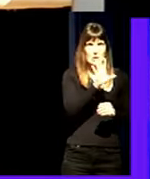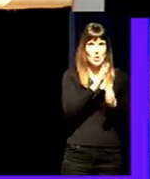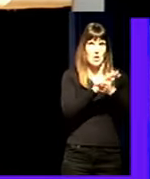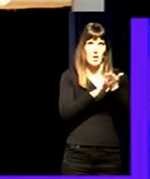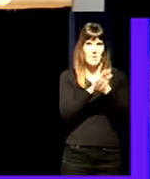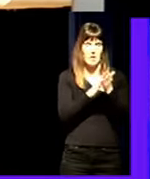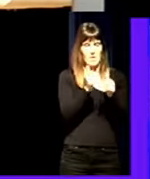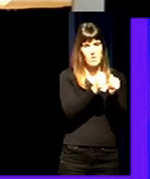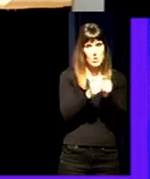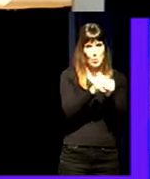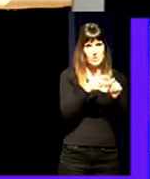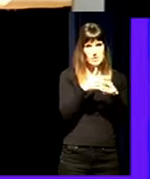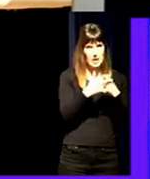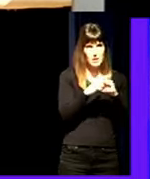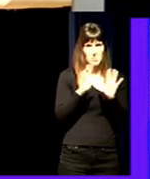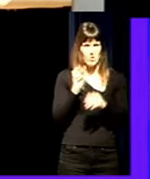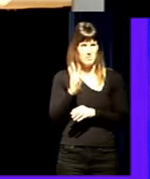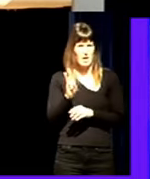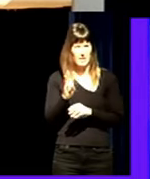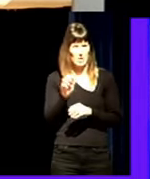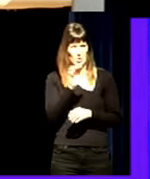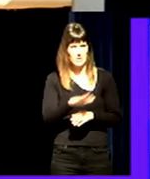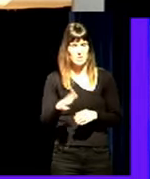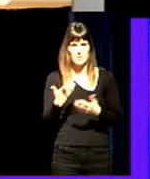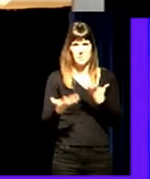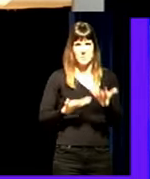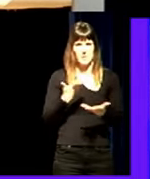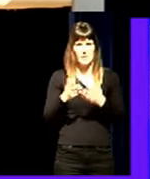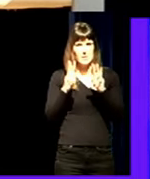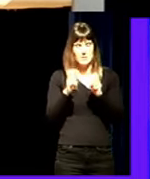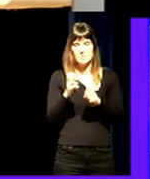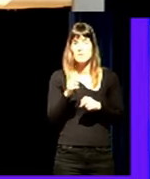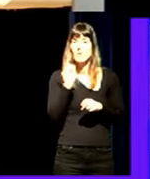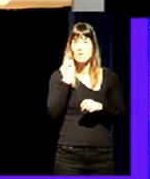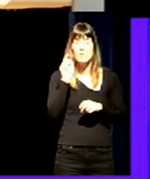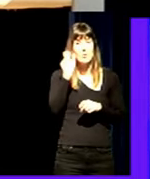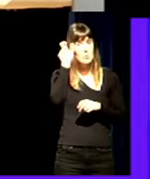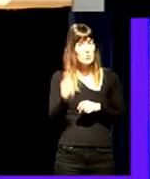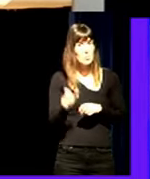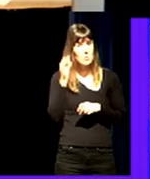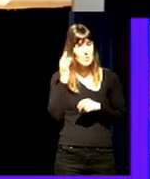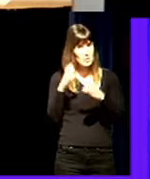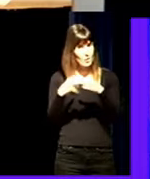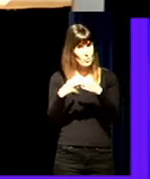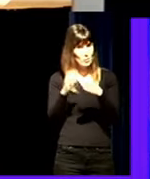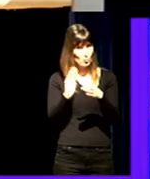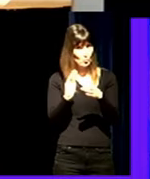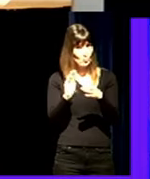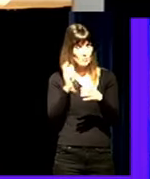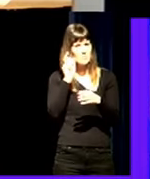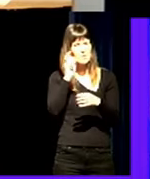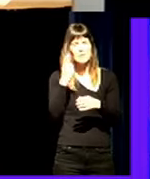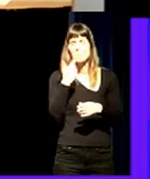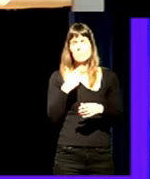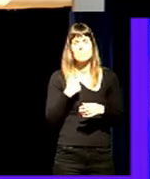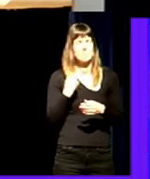ziki bat, baina hirugarren maila, eta irakasteak esan zidan, ez dit, etorri. Etorri eta gero ikusi, bale? Jo,